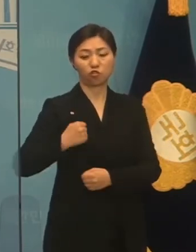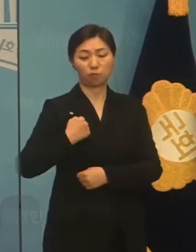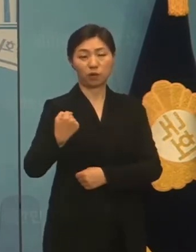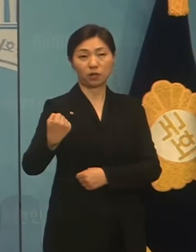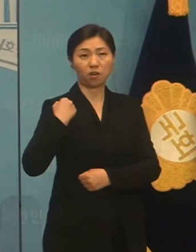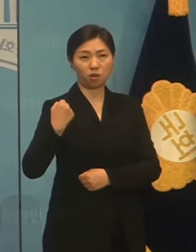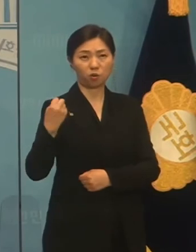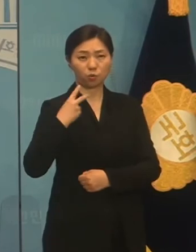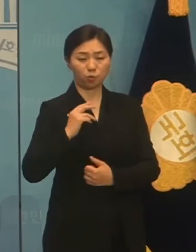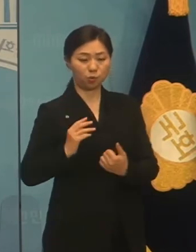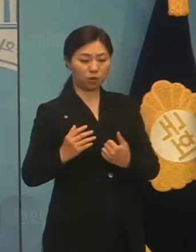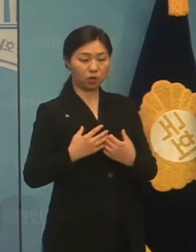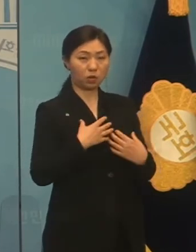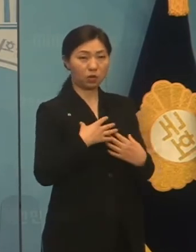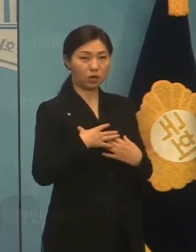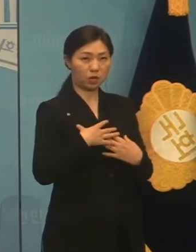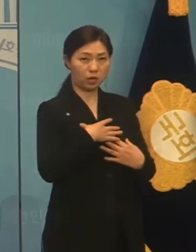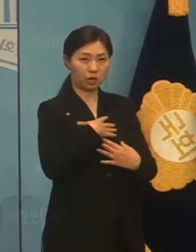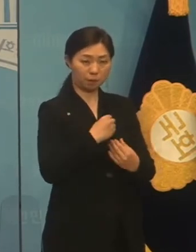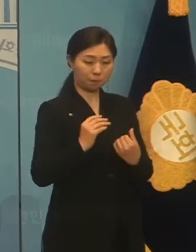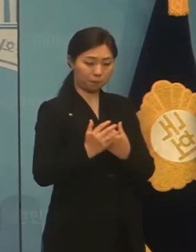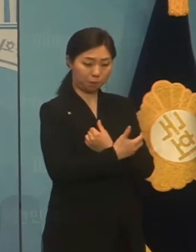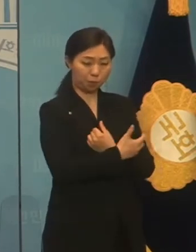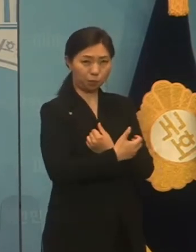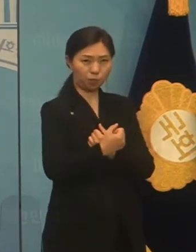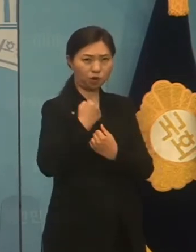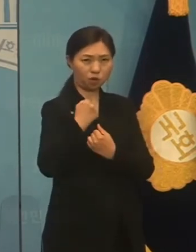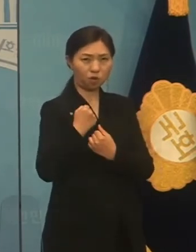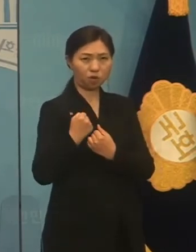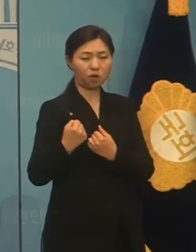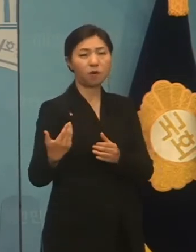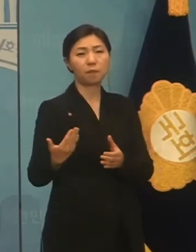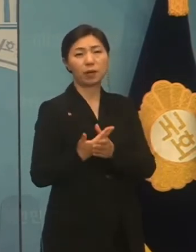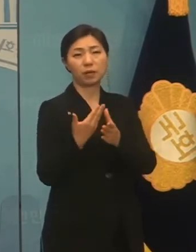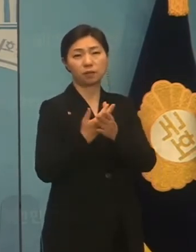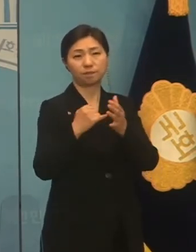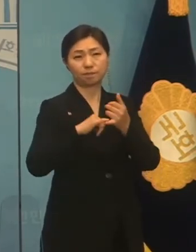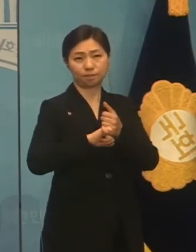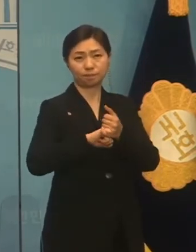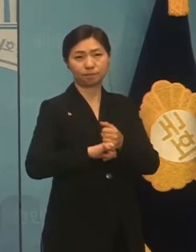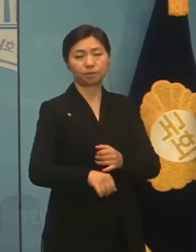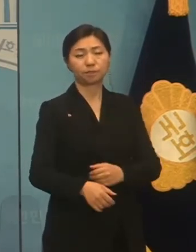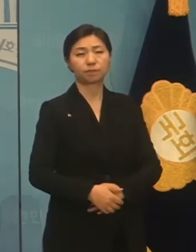국방력과 안보력을 강화하겠습니다.